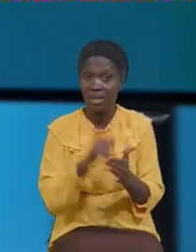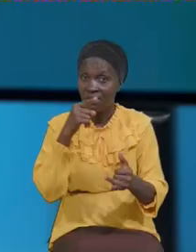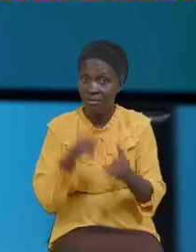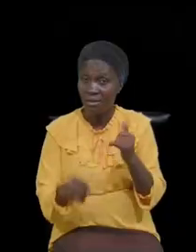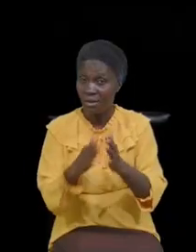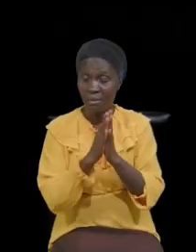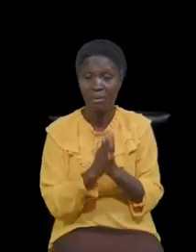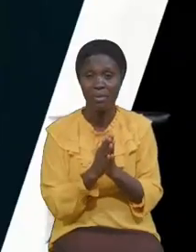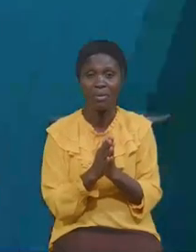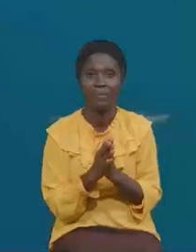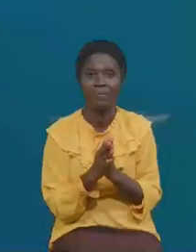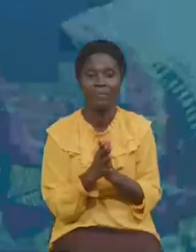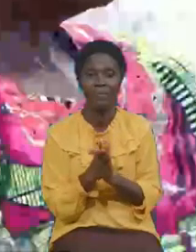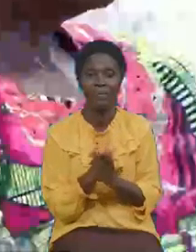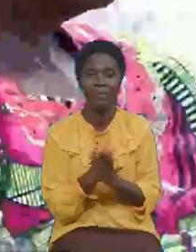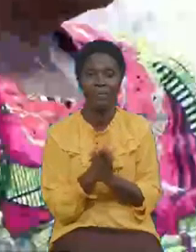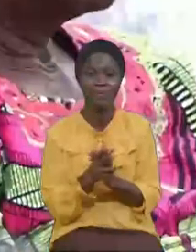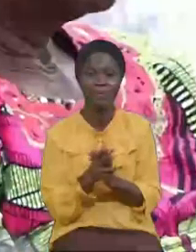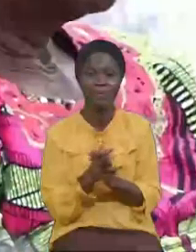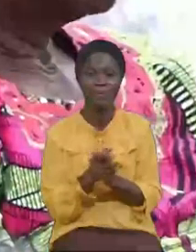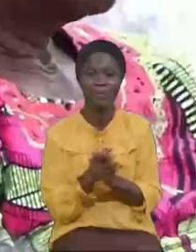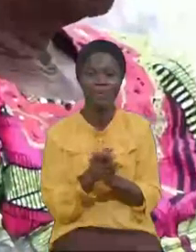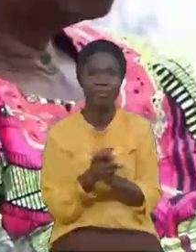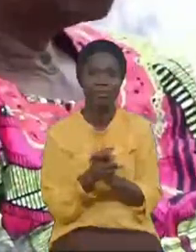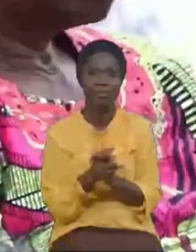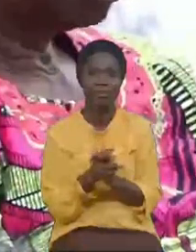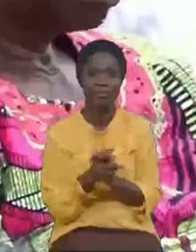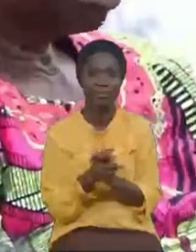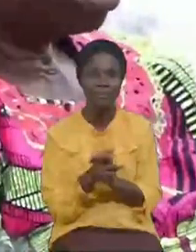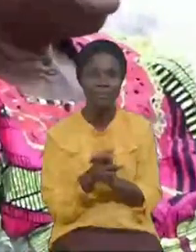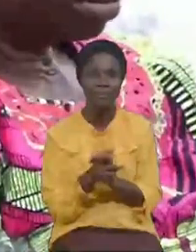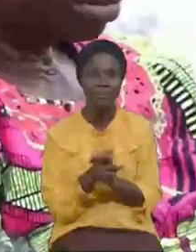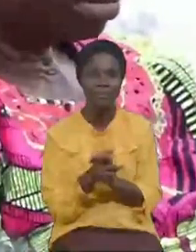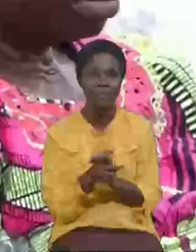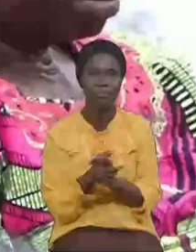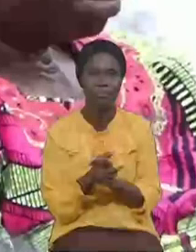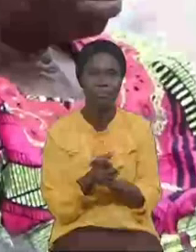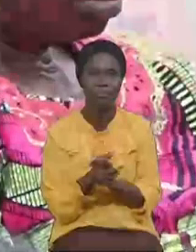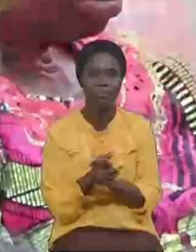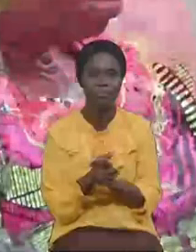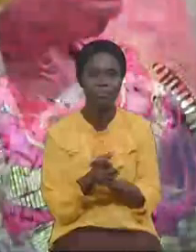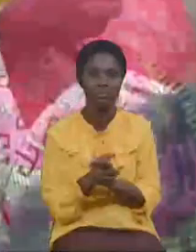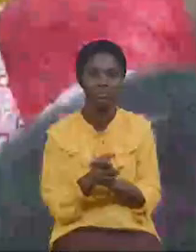que le Seigneur va utiliser pour briser toujours dans votre vie.